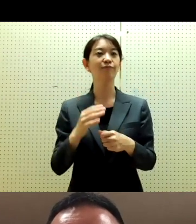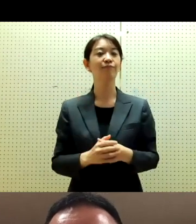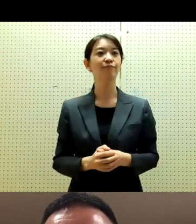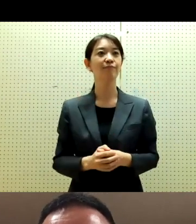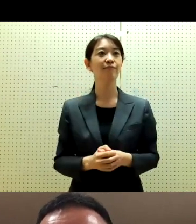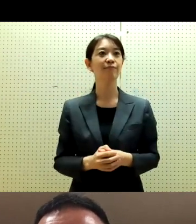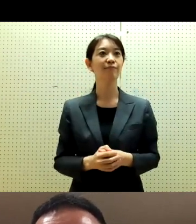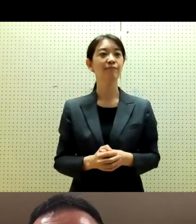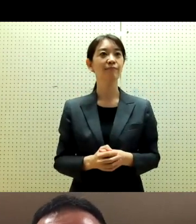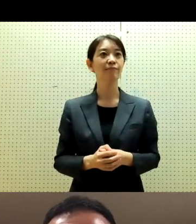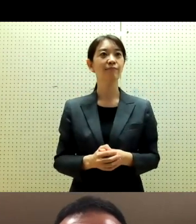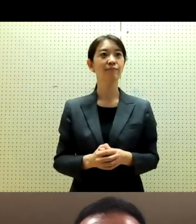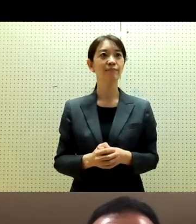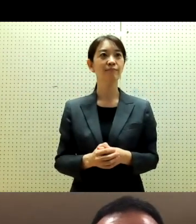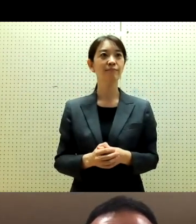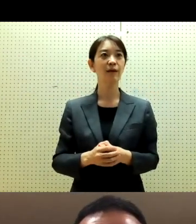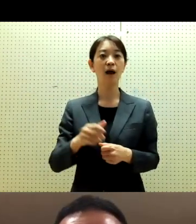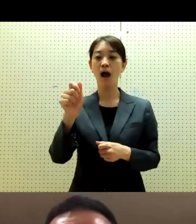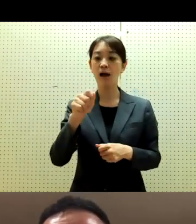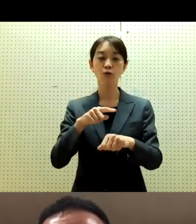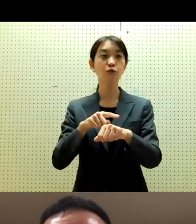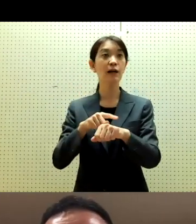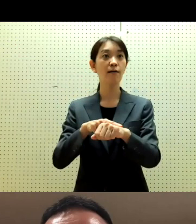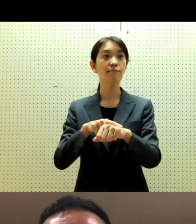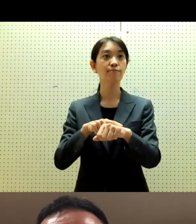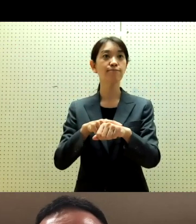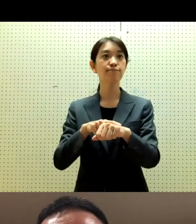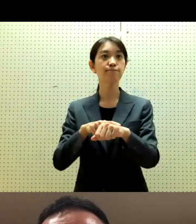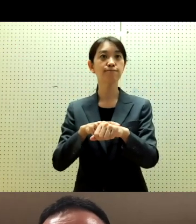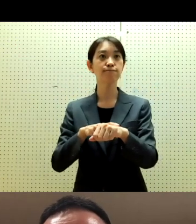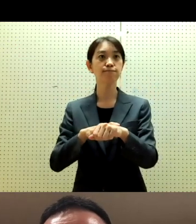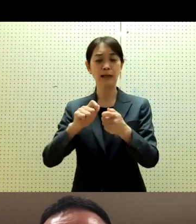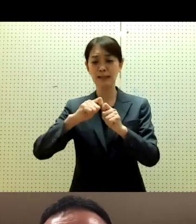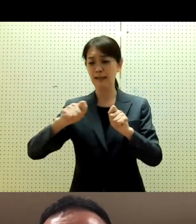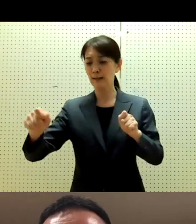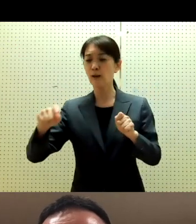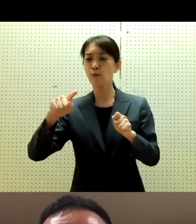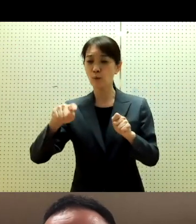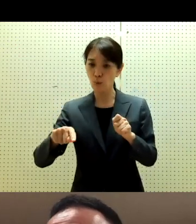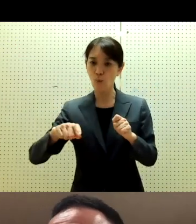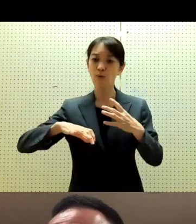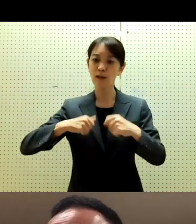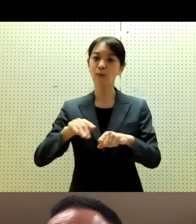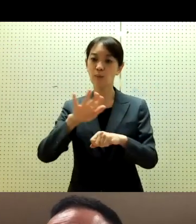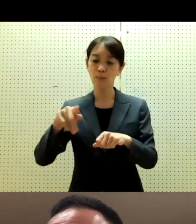そうすることにより、書くことに時間を要する生徒も文章の作成が容易にできるようになりました。